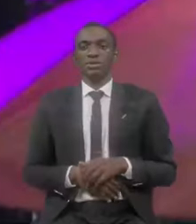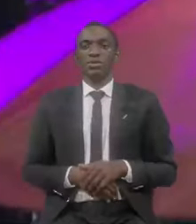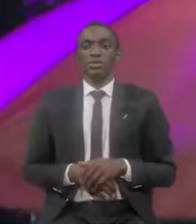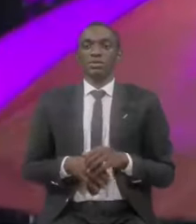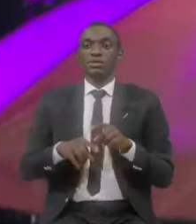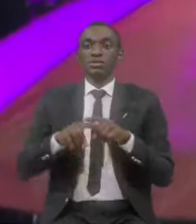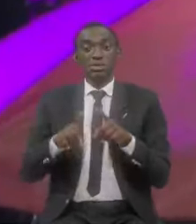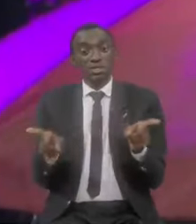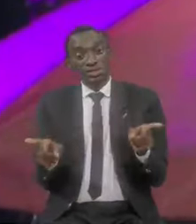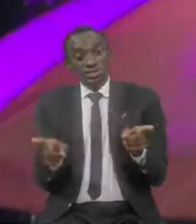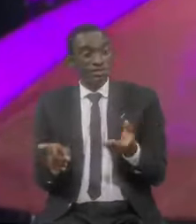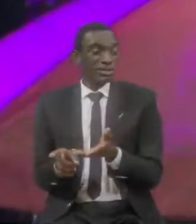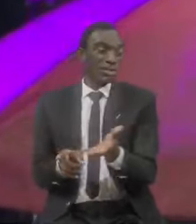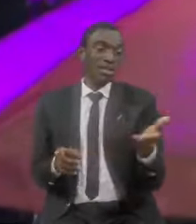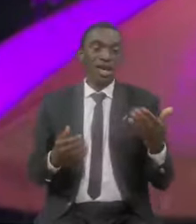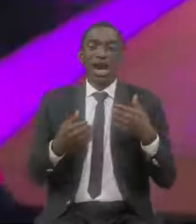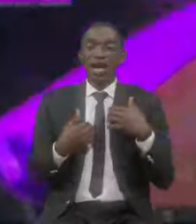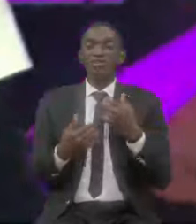mais tous ont échoué.